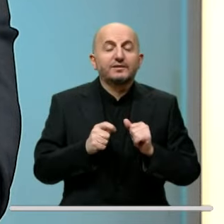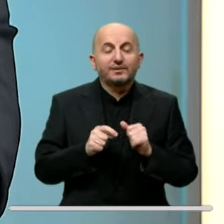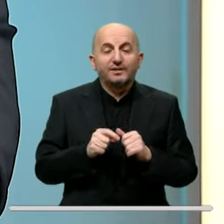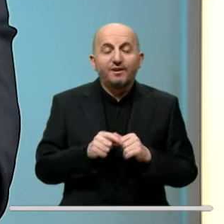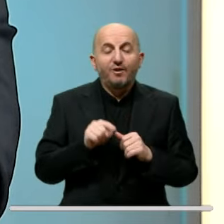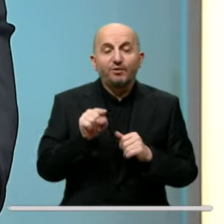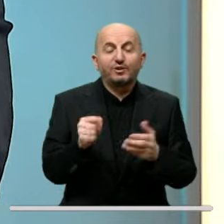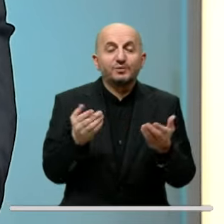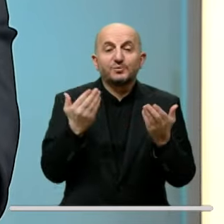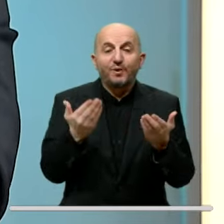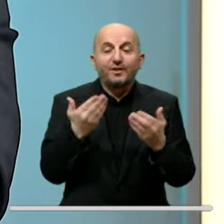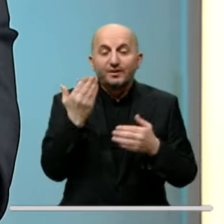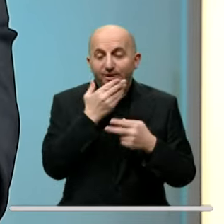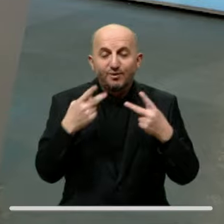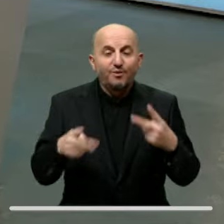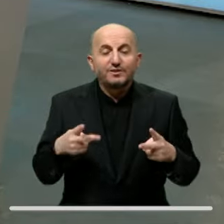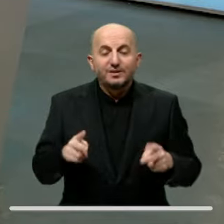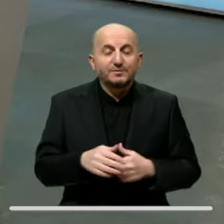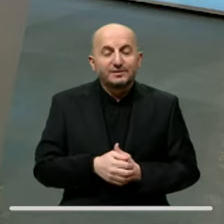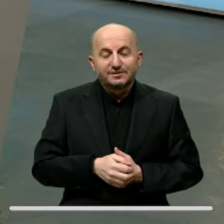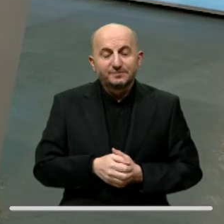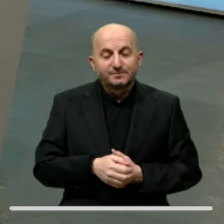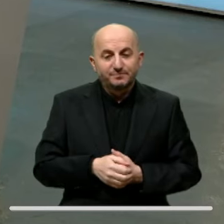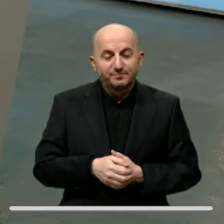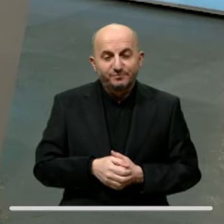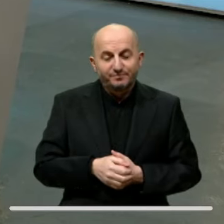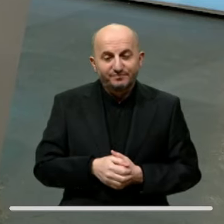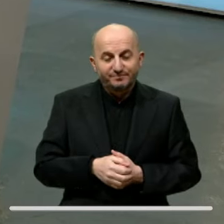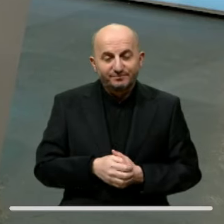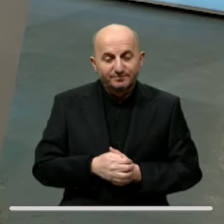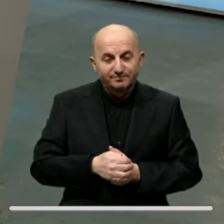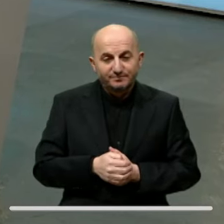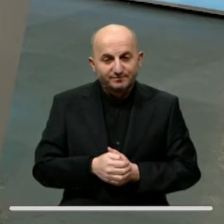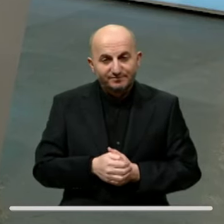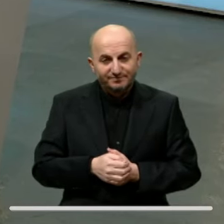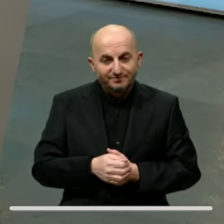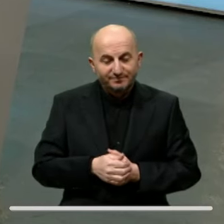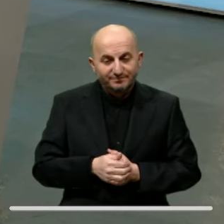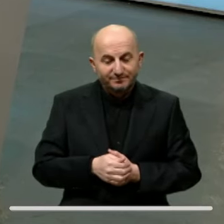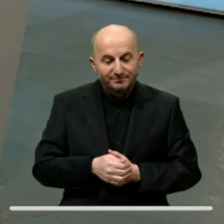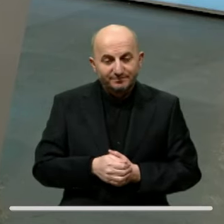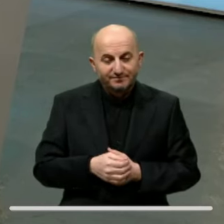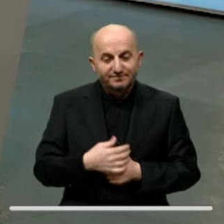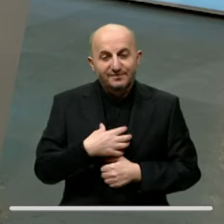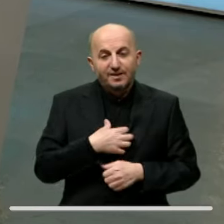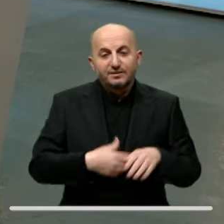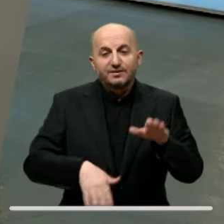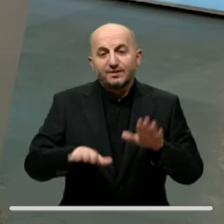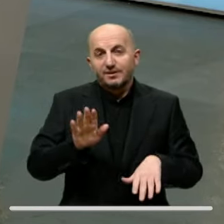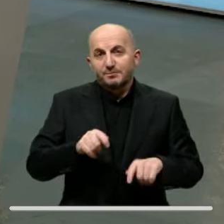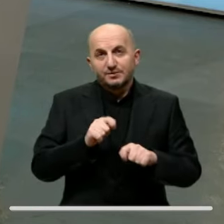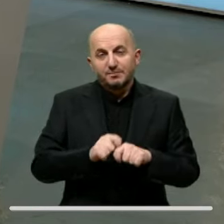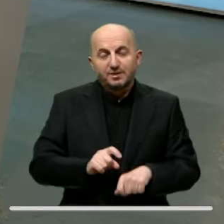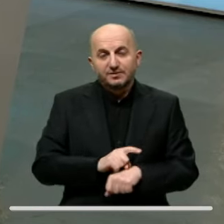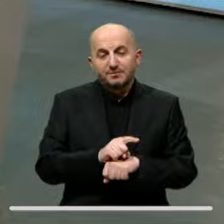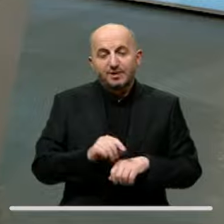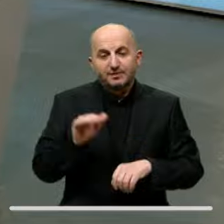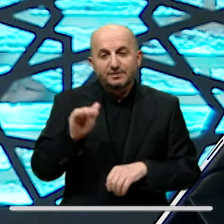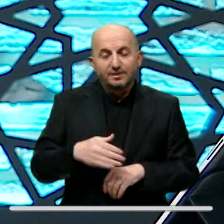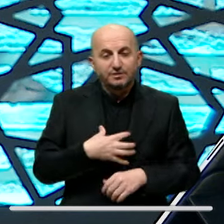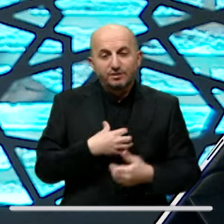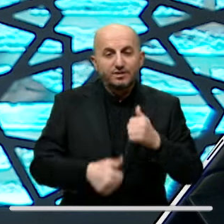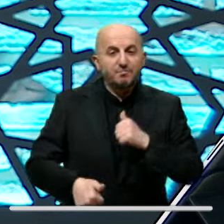oradaki dualardan da okuyabilir. Eyvallah hocam, teşekkür ederiz. Biraz kendi reklamımızı yapmanın zamanı geldi gibi hocam sanki. Yapalım.